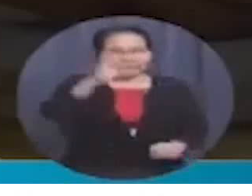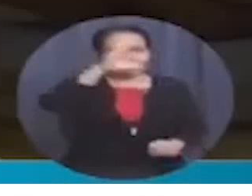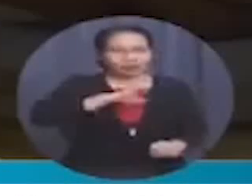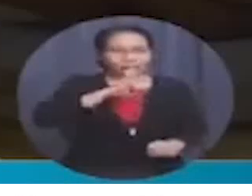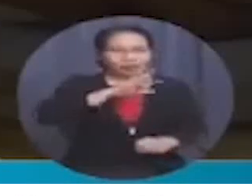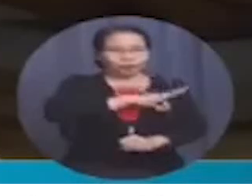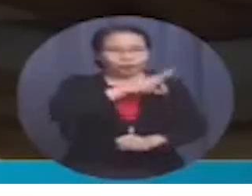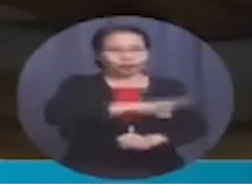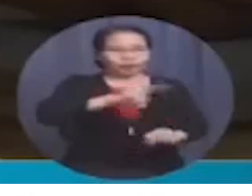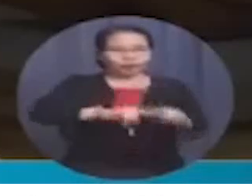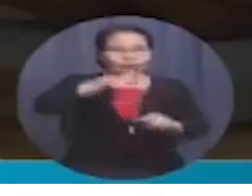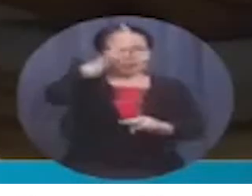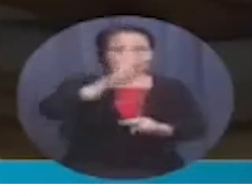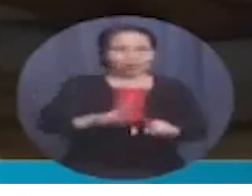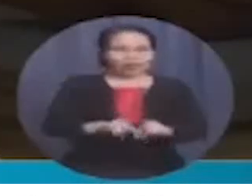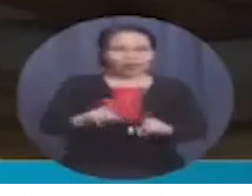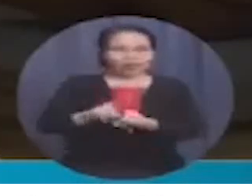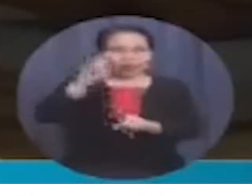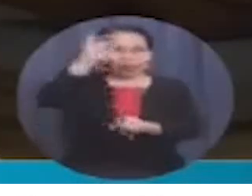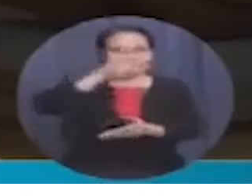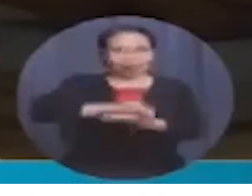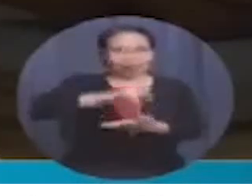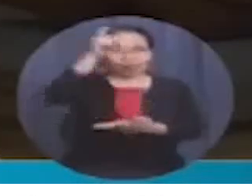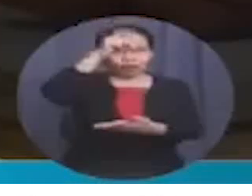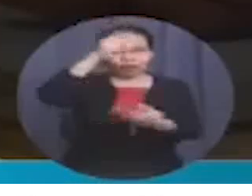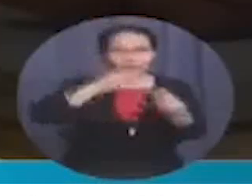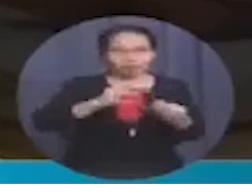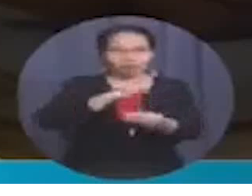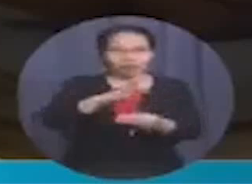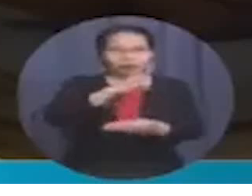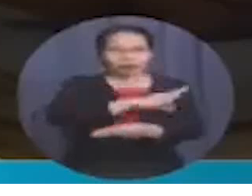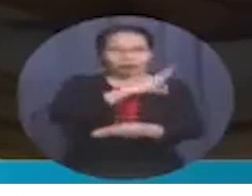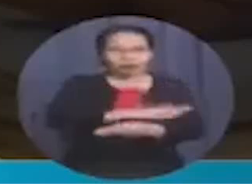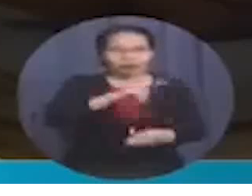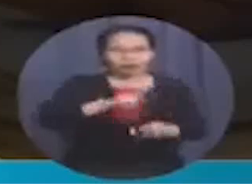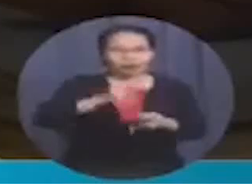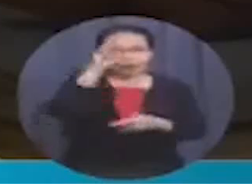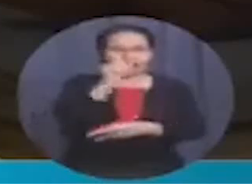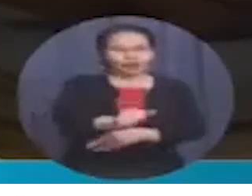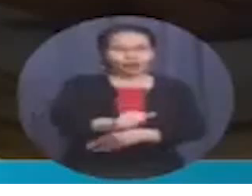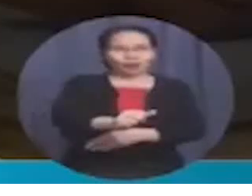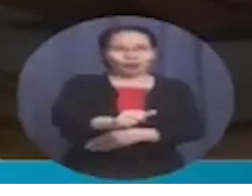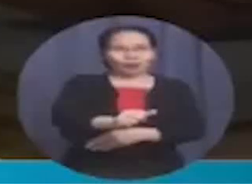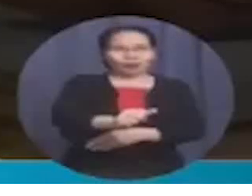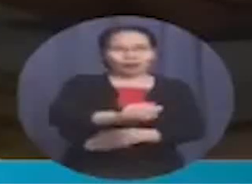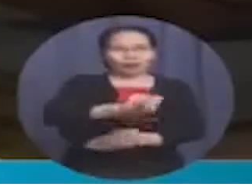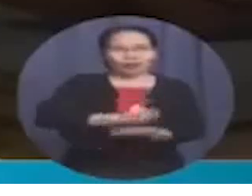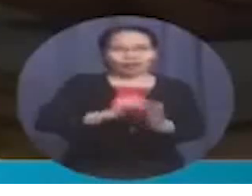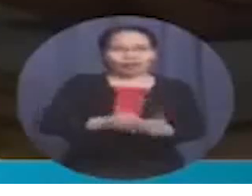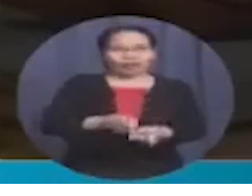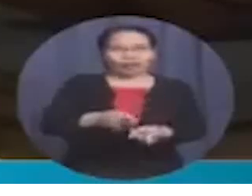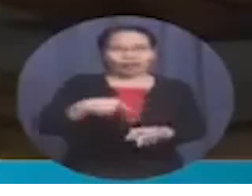mapapakinabangan ba ang tao ng Diyos? Tunay na siyang pantas ay nakikinabang sa kanyang sarili. Ayan, ang